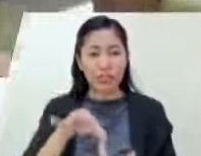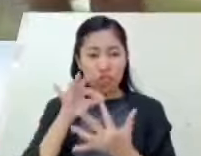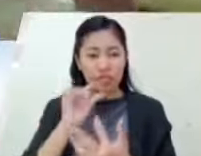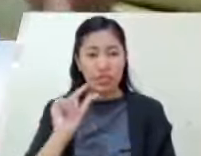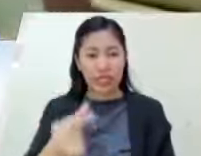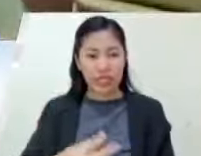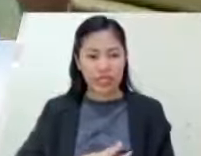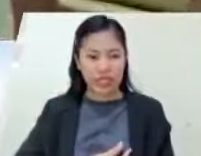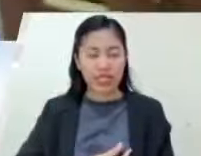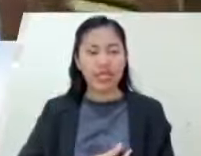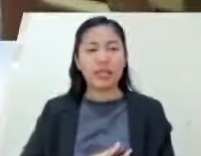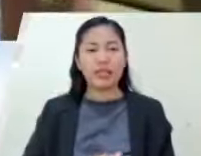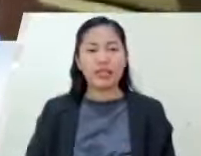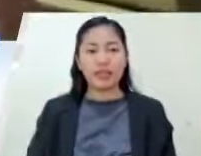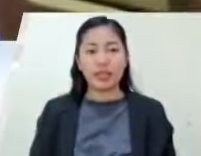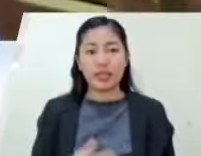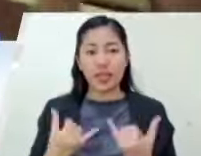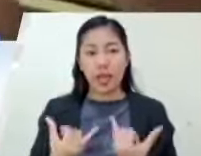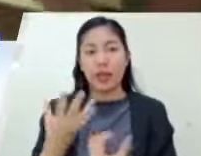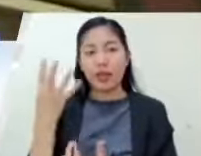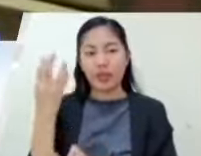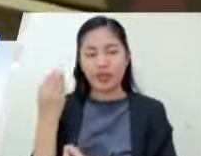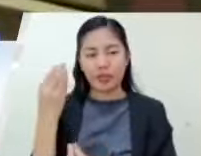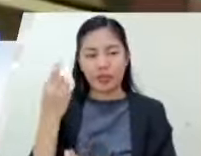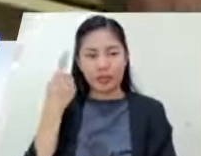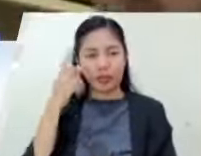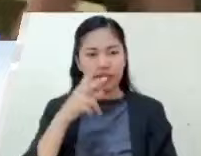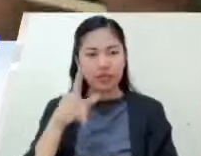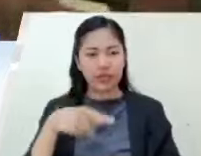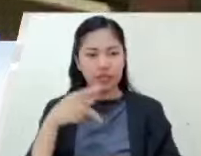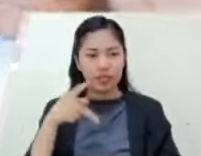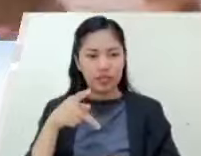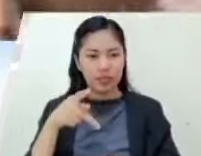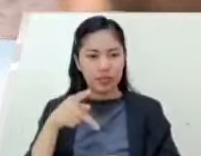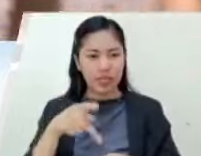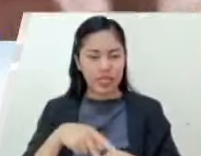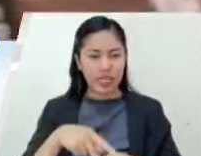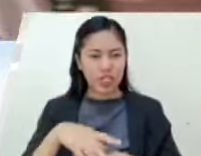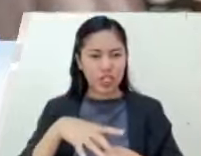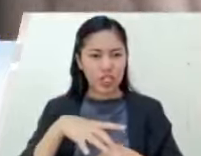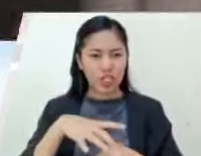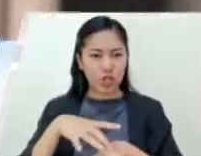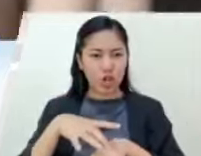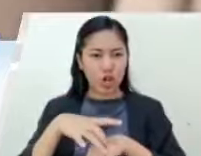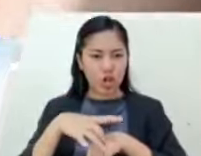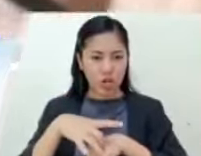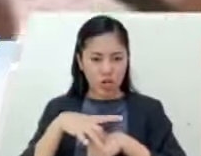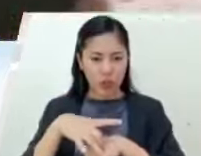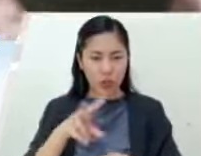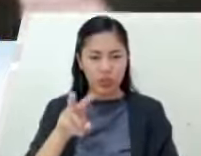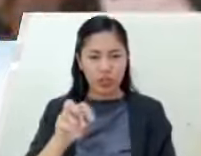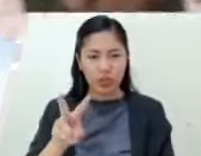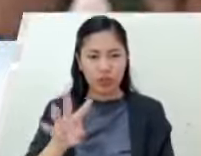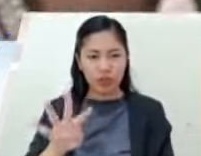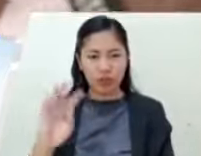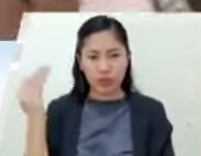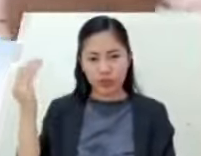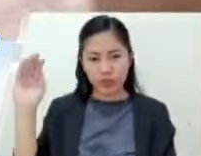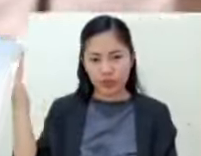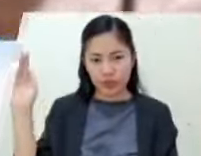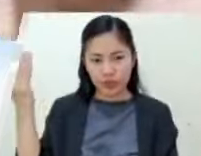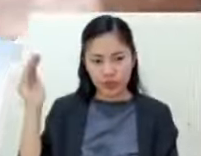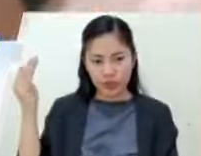Lumapa ang mga kandidata ng Miss Philippines Earth 2024 sa official press presentation. Beauty with a purpose indeed.